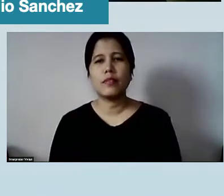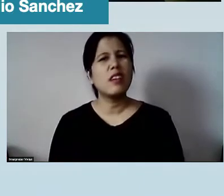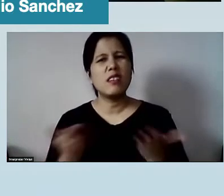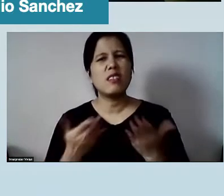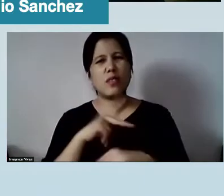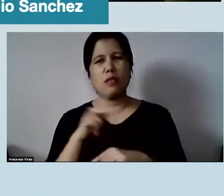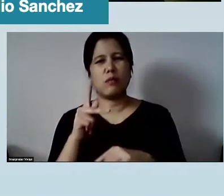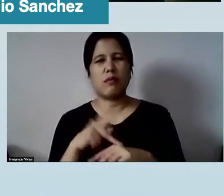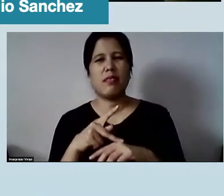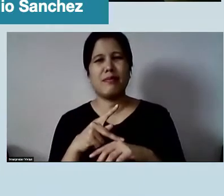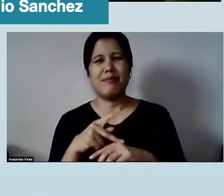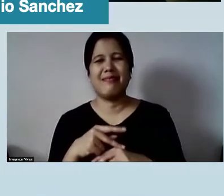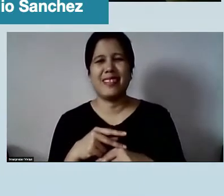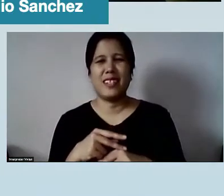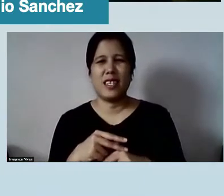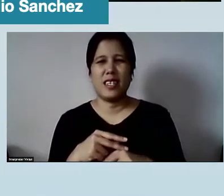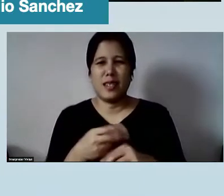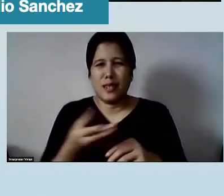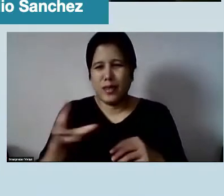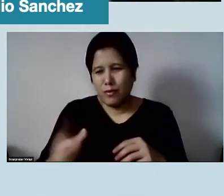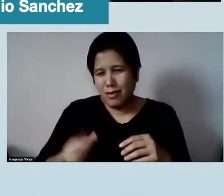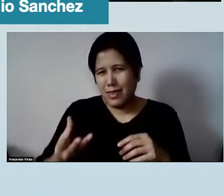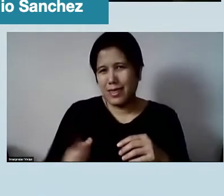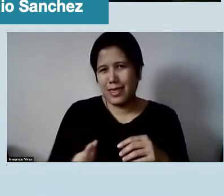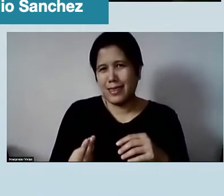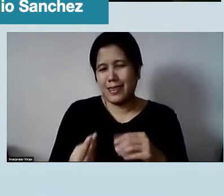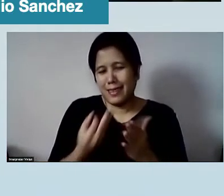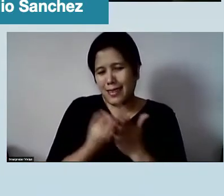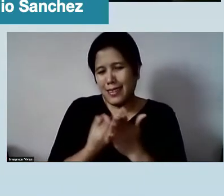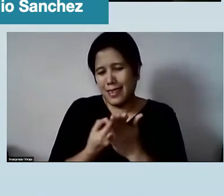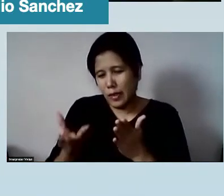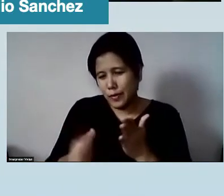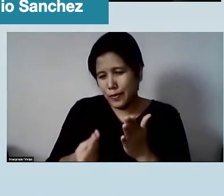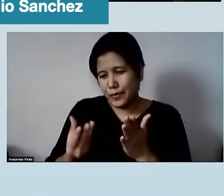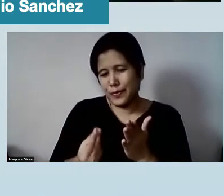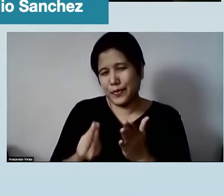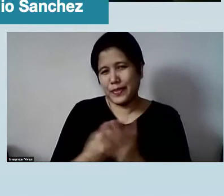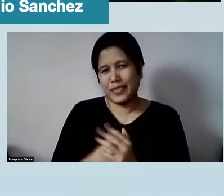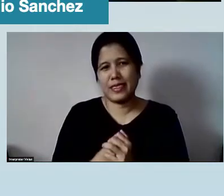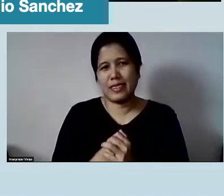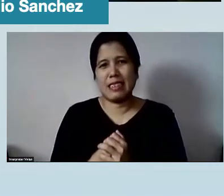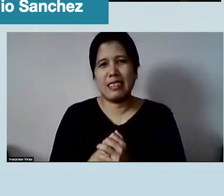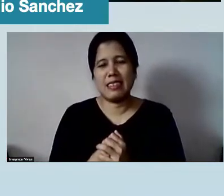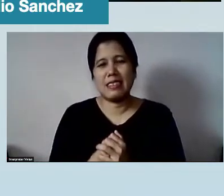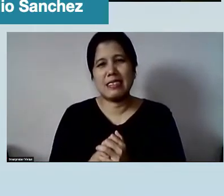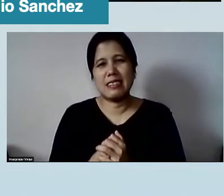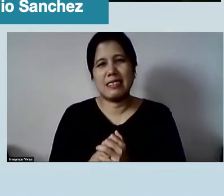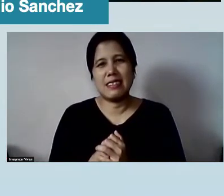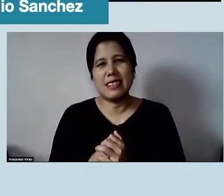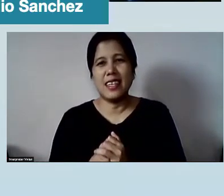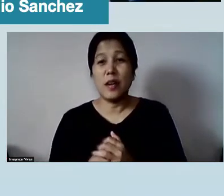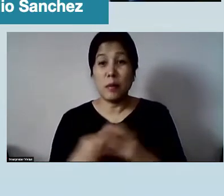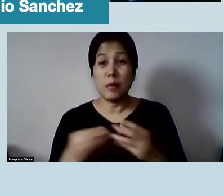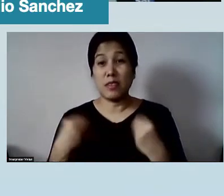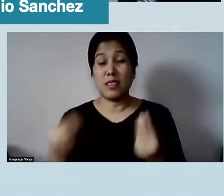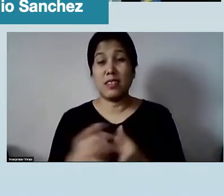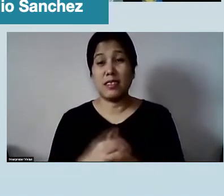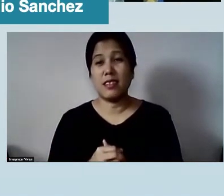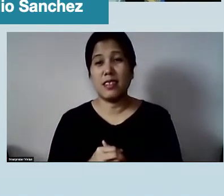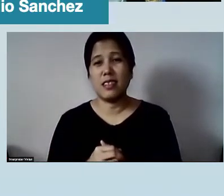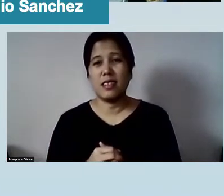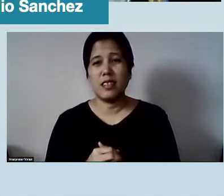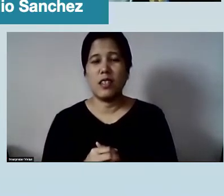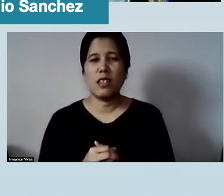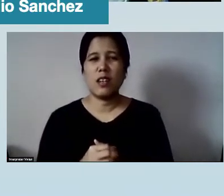yung under the table. No? Sabi ng building owner, magpapatayo ng building. Engineer o yung